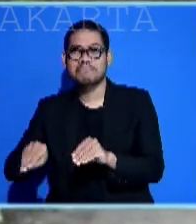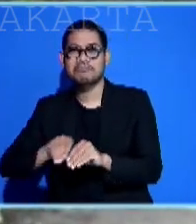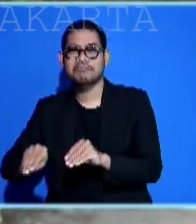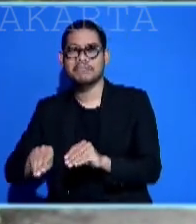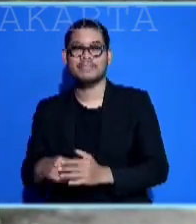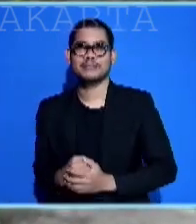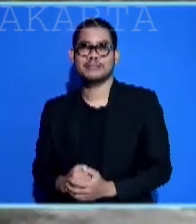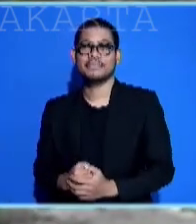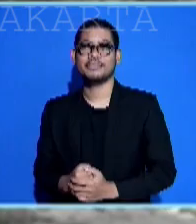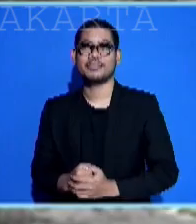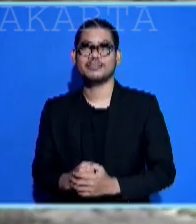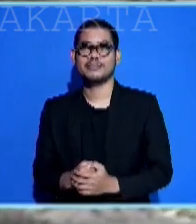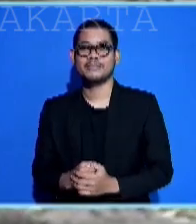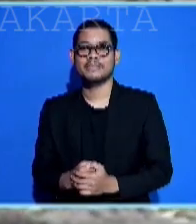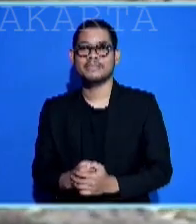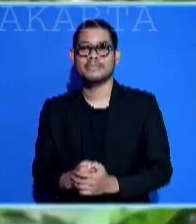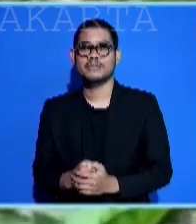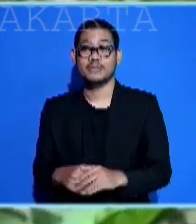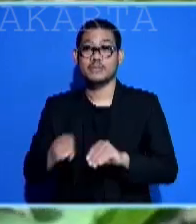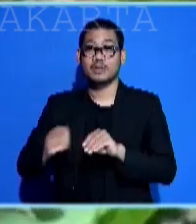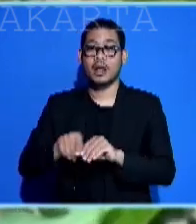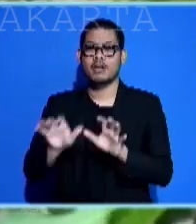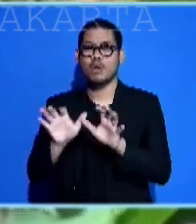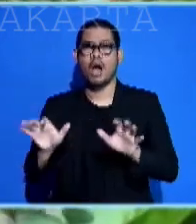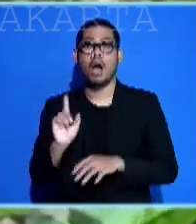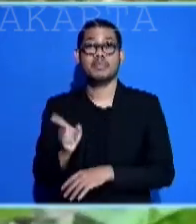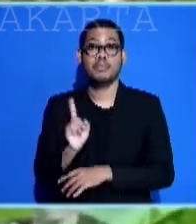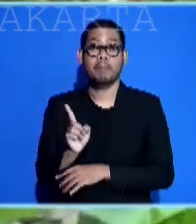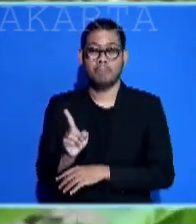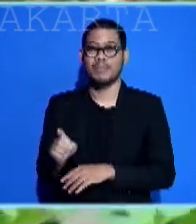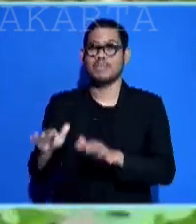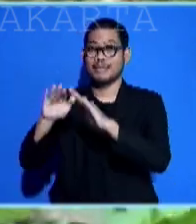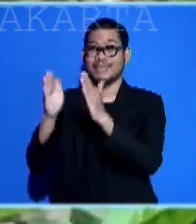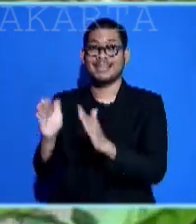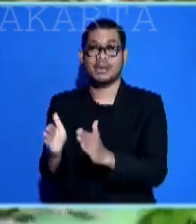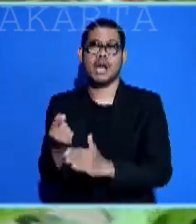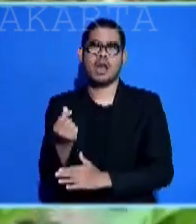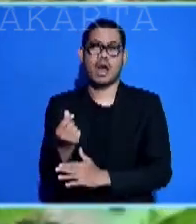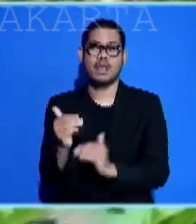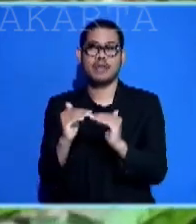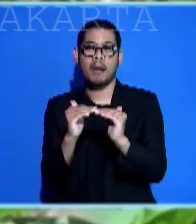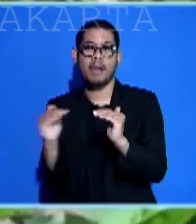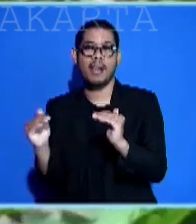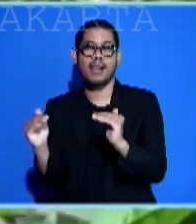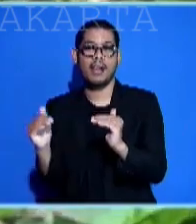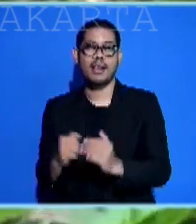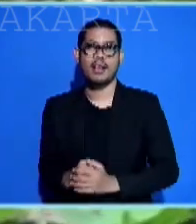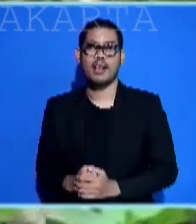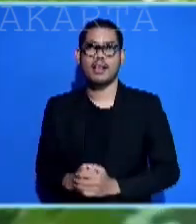kes ra Lan reg ugien kawon kalian kates Kal